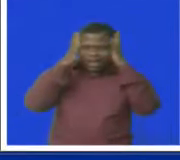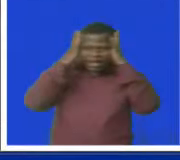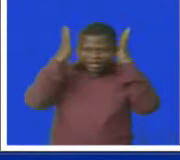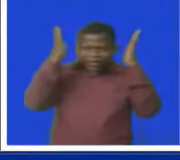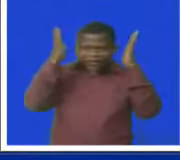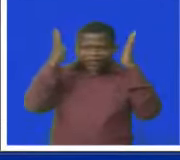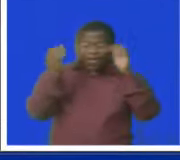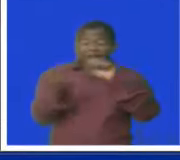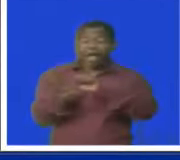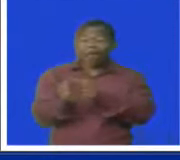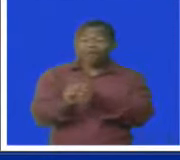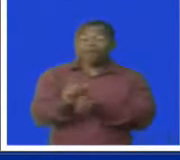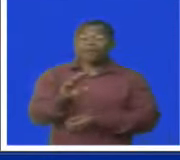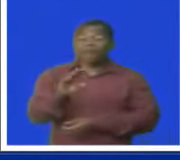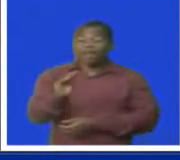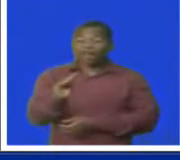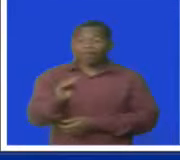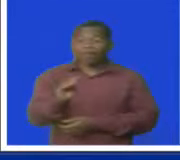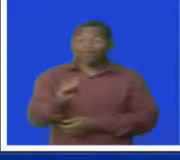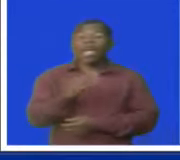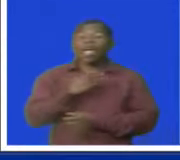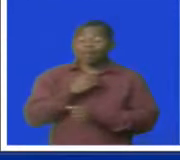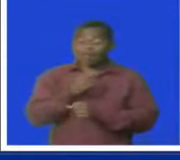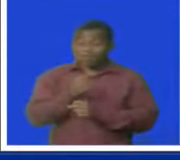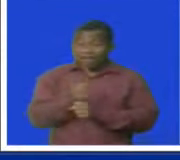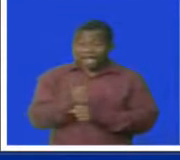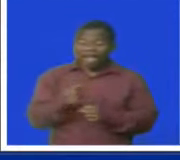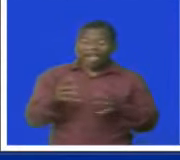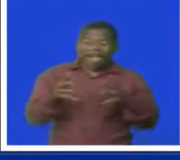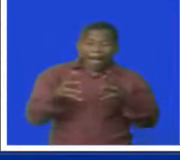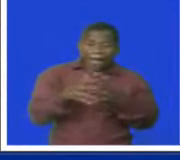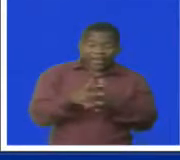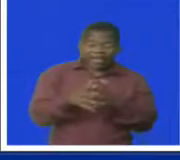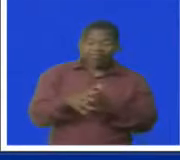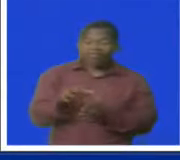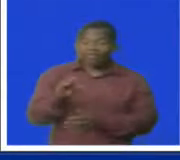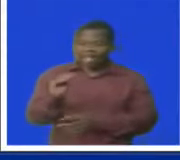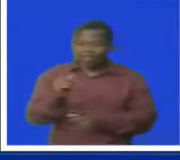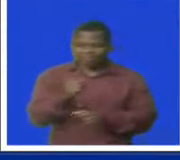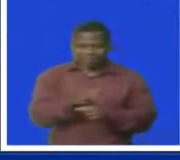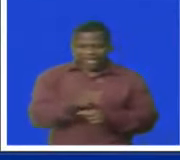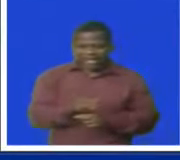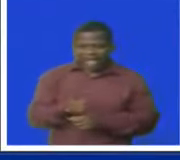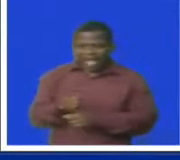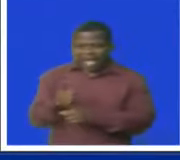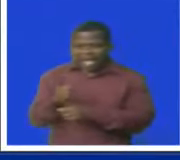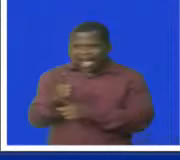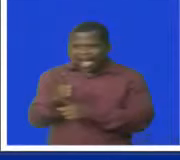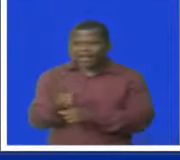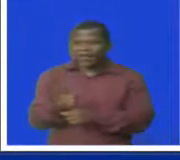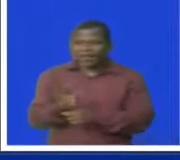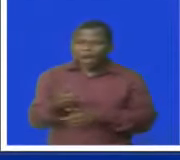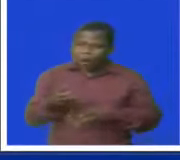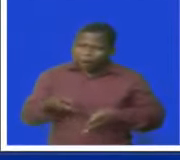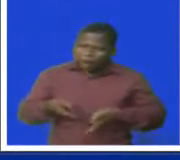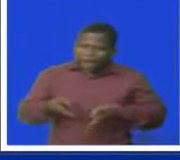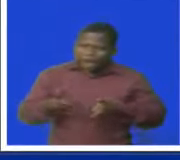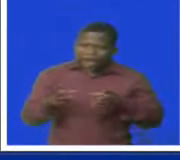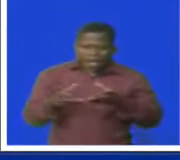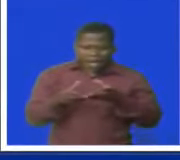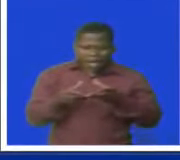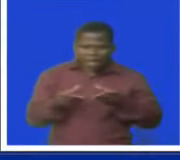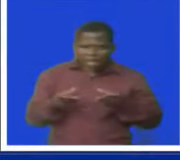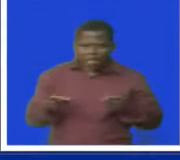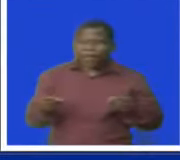yekuphuma nelikhambi lekuthola timali tekulwa nako ke kuguquguquka kwesimo selitulu. Lokubalulekile ke